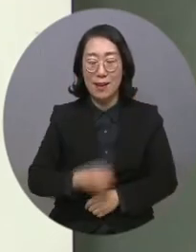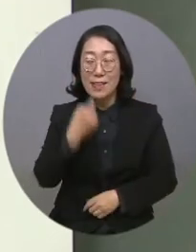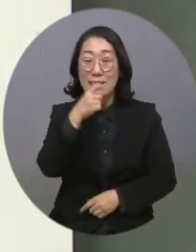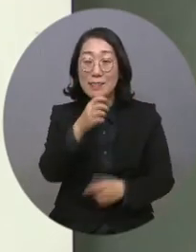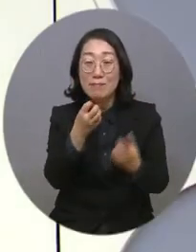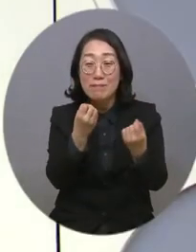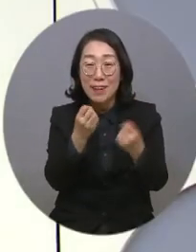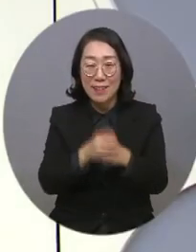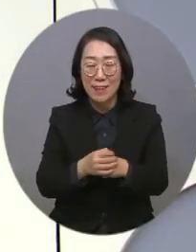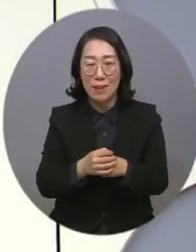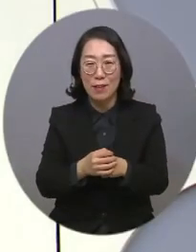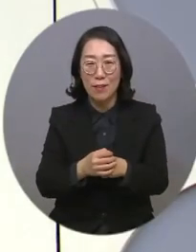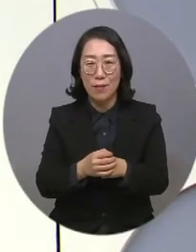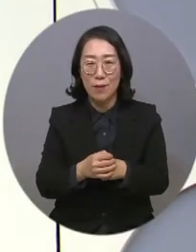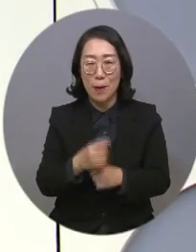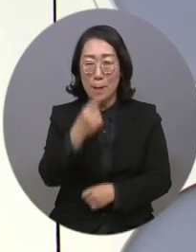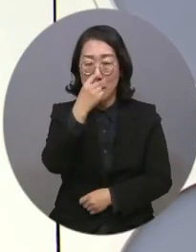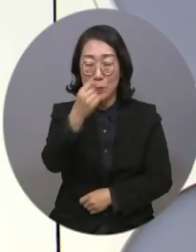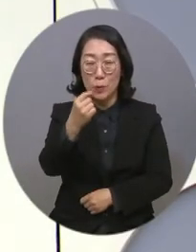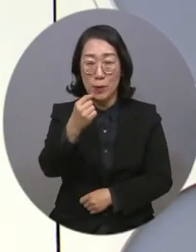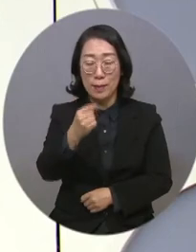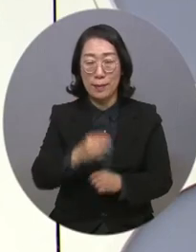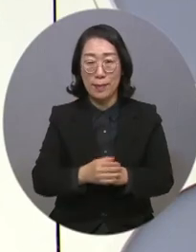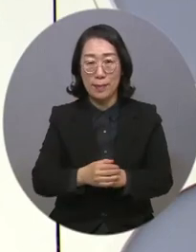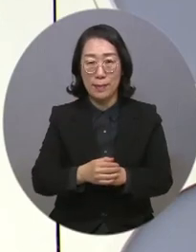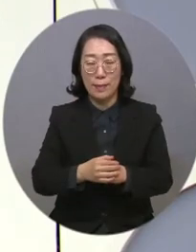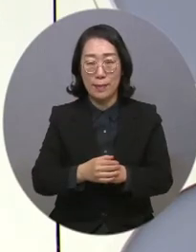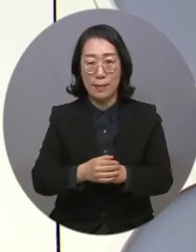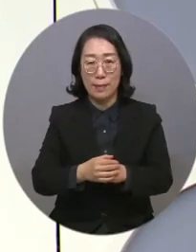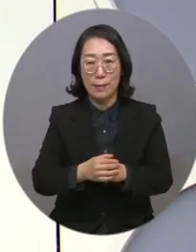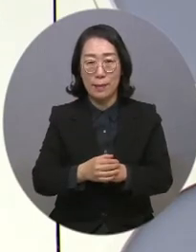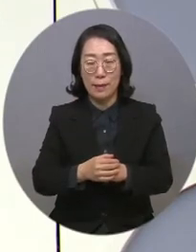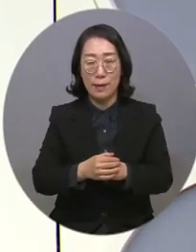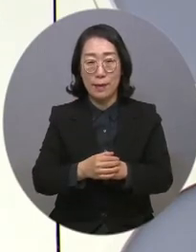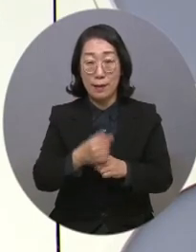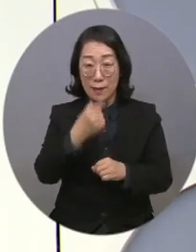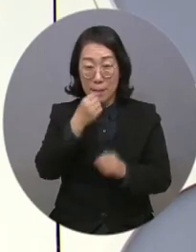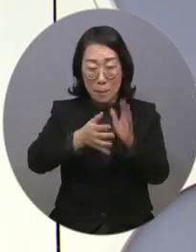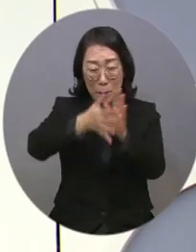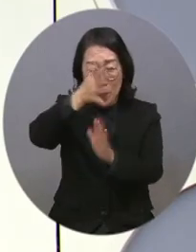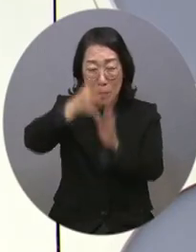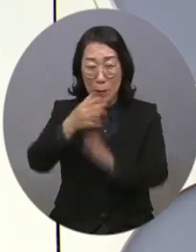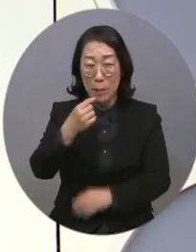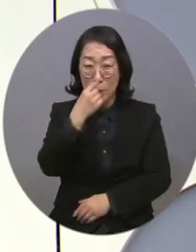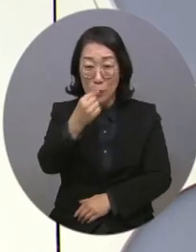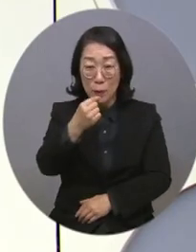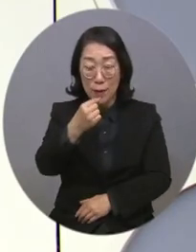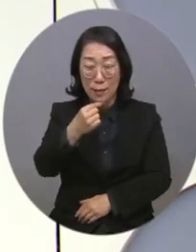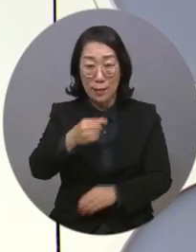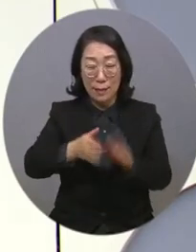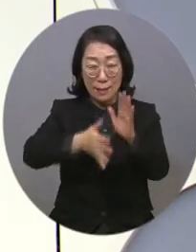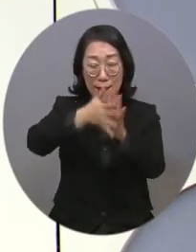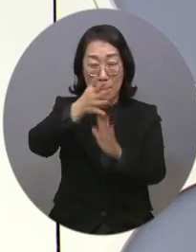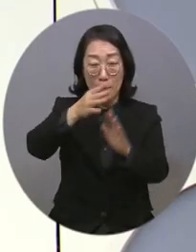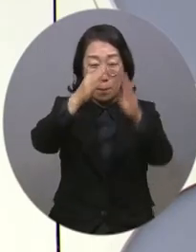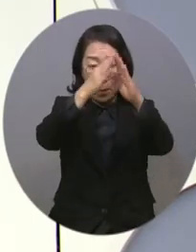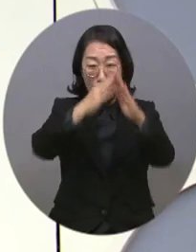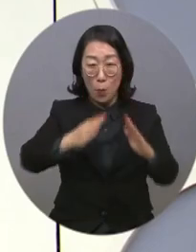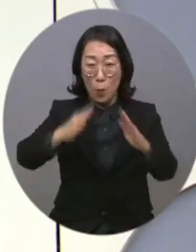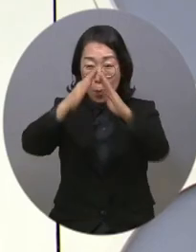첨탑이 많습니다. 천 개의 첨탑에 백 개의 건물에 천 개의 첨탑의 도시라고 하는데 거기에 이제 황금빛이